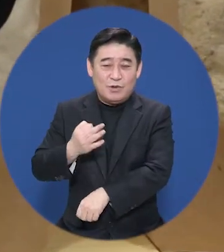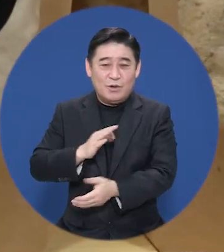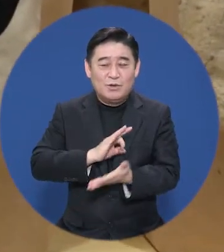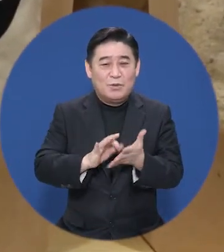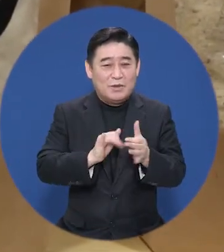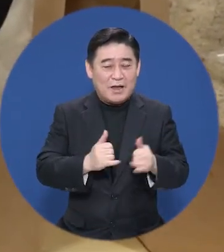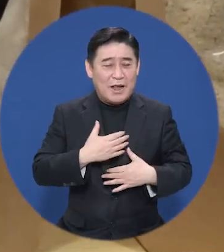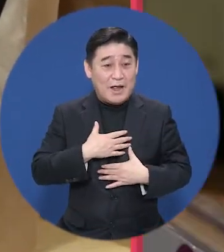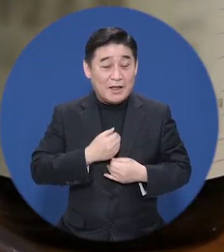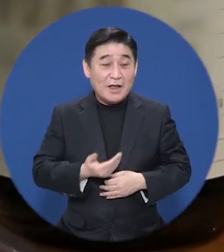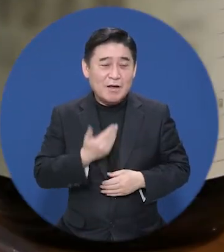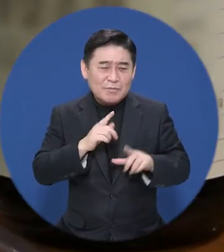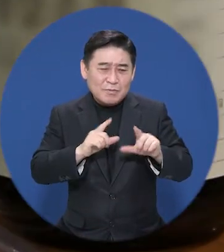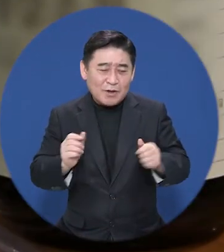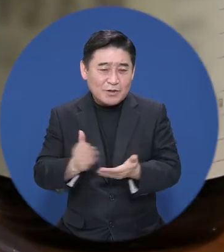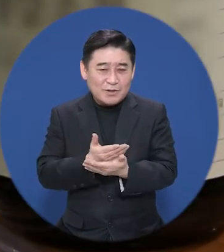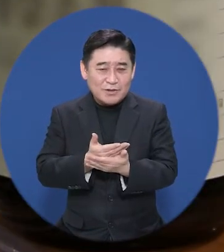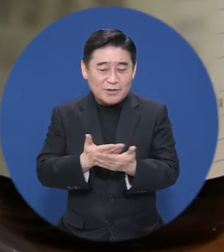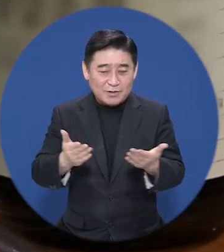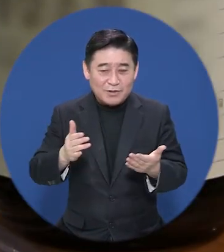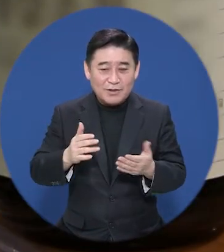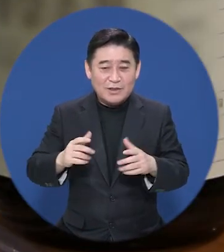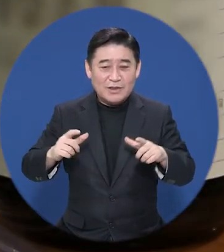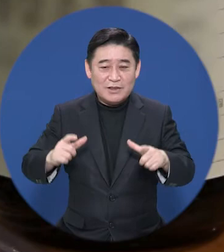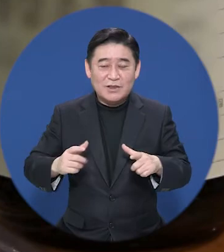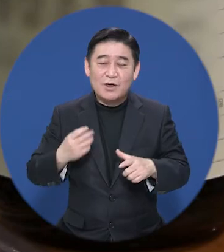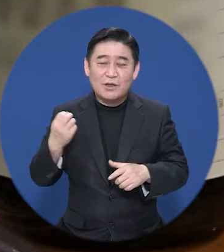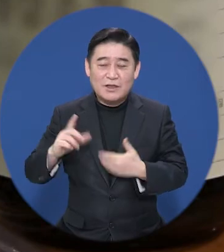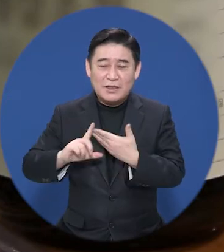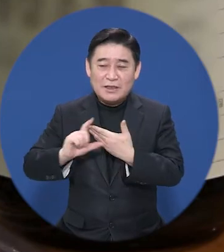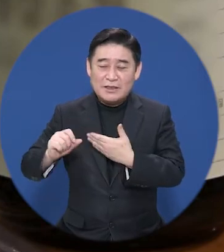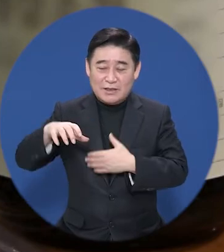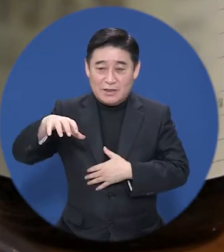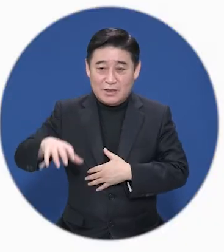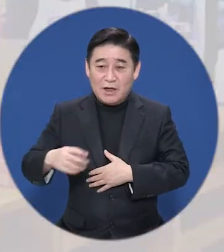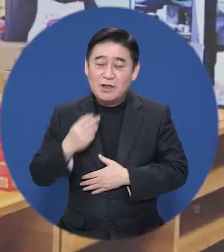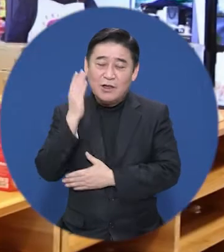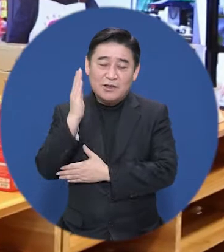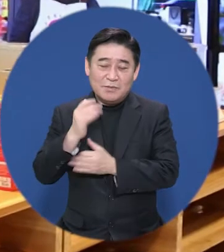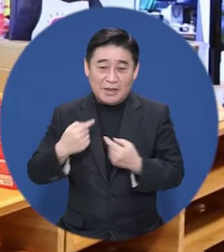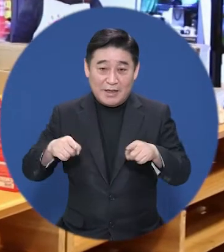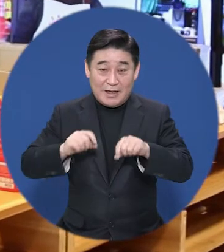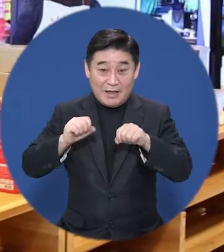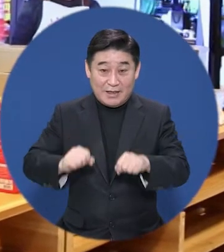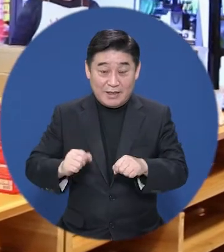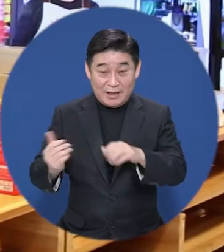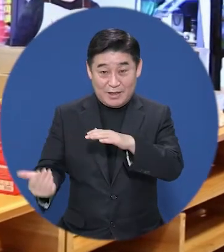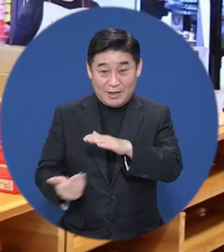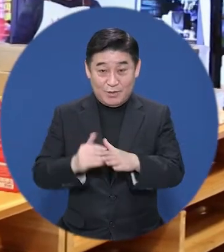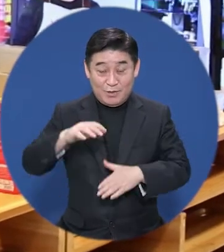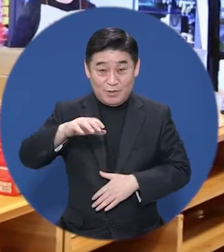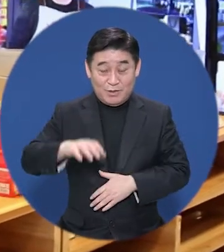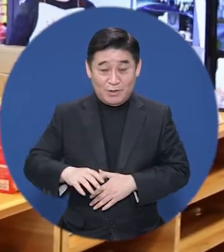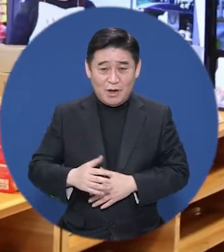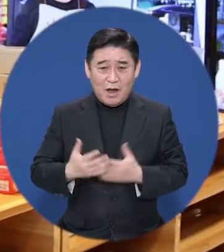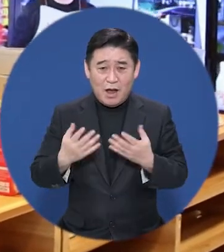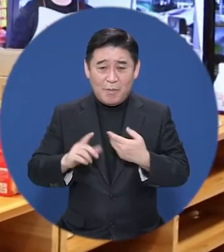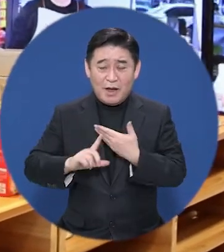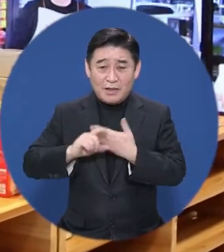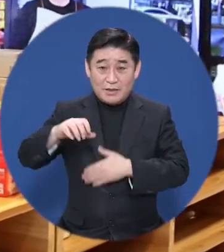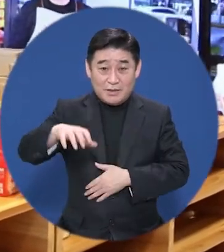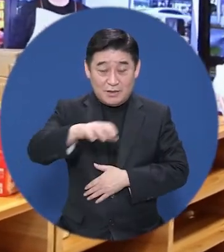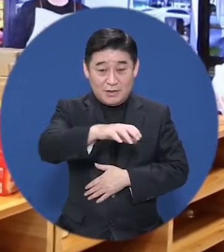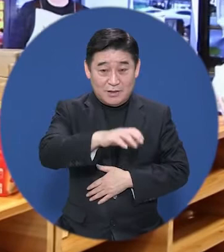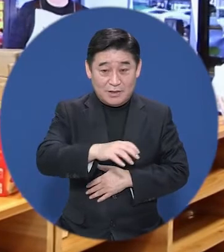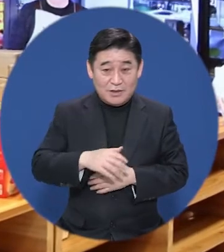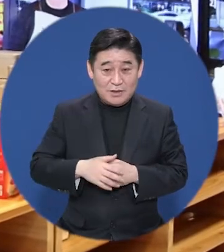소비자에게는 안전한 먹거리를 제공하는 지역과 서울 시민들의 상생이 이뤄지는 겁니다. 여기는 굉장히 많은 지역